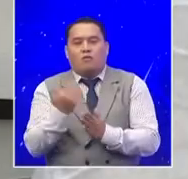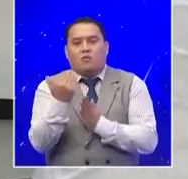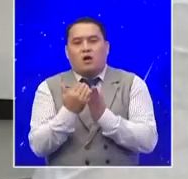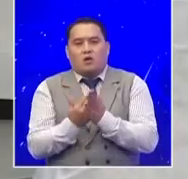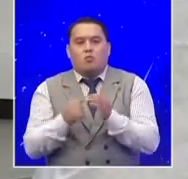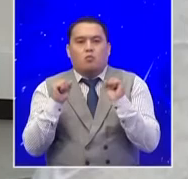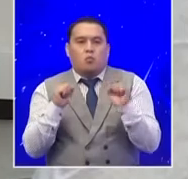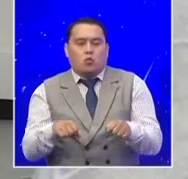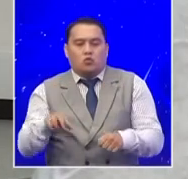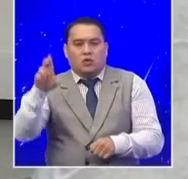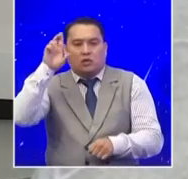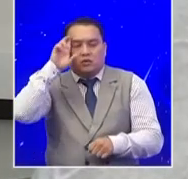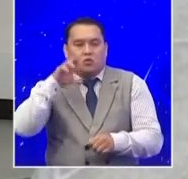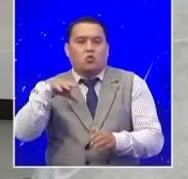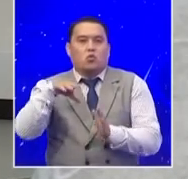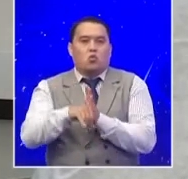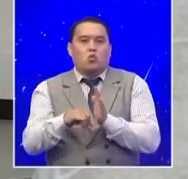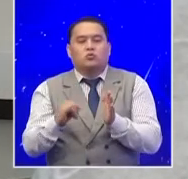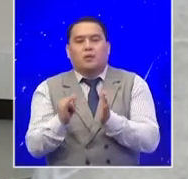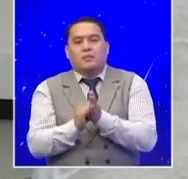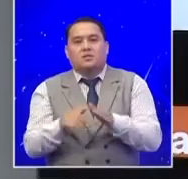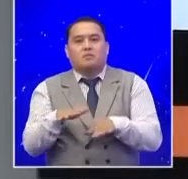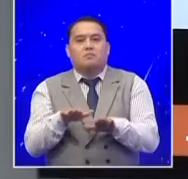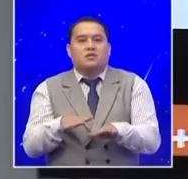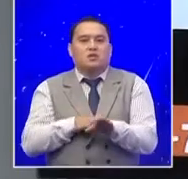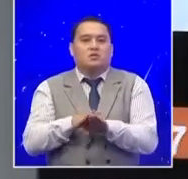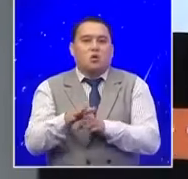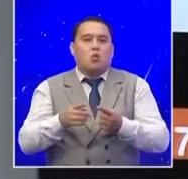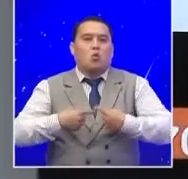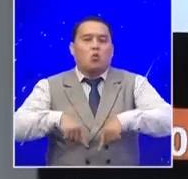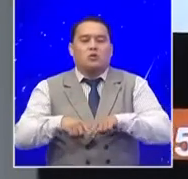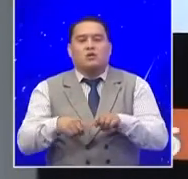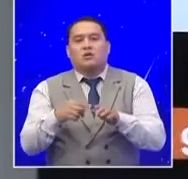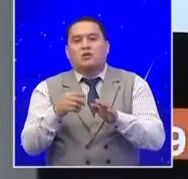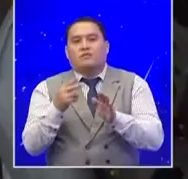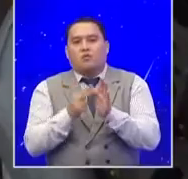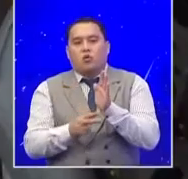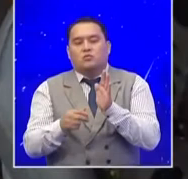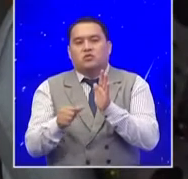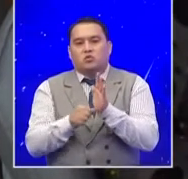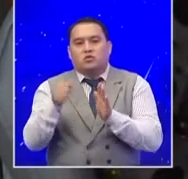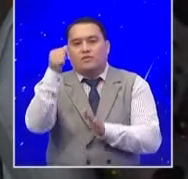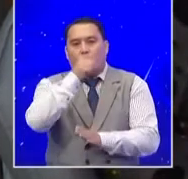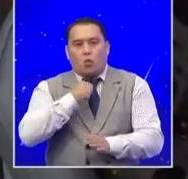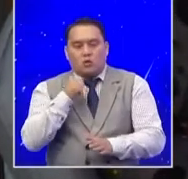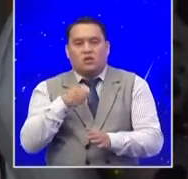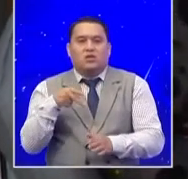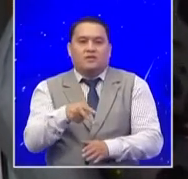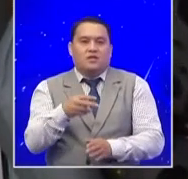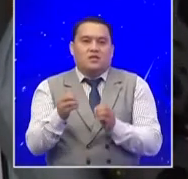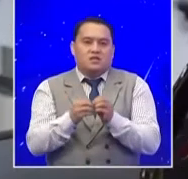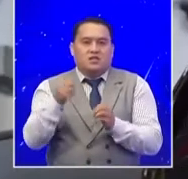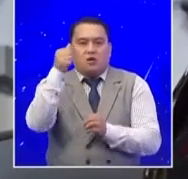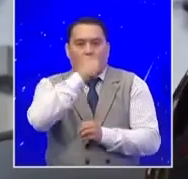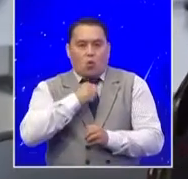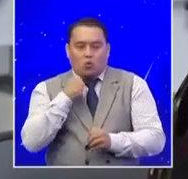смогут граждане страны, состоящие на учете в местных исполнительных органах с 1986 года по 2010